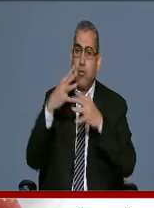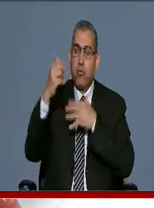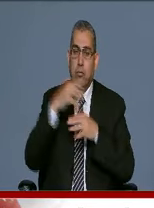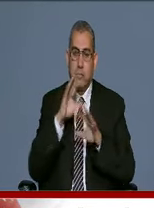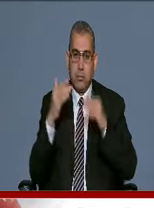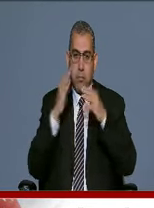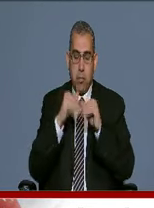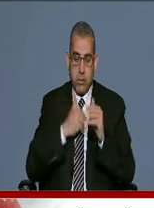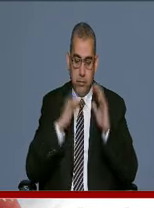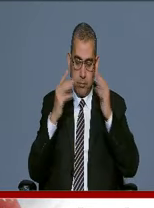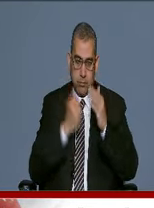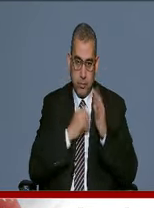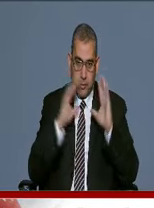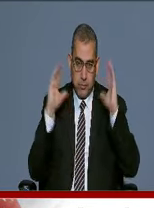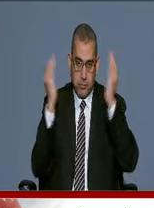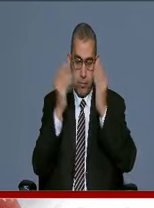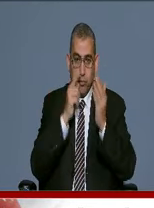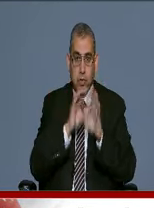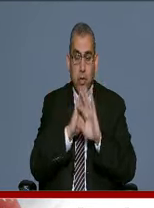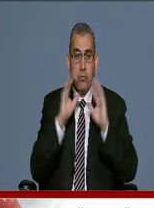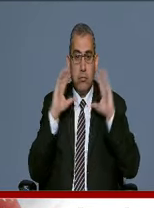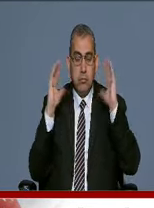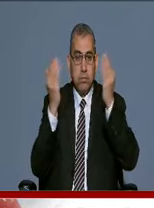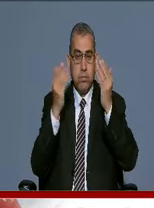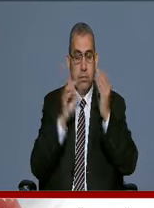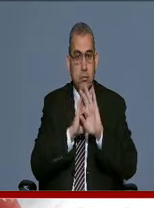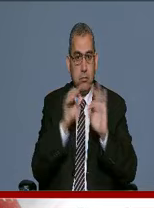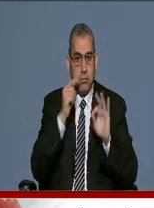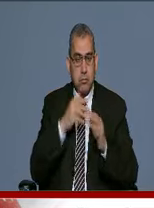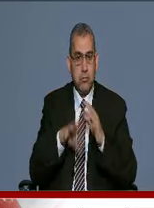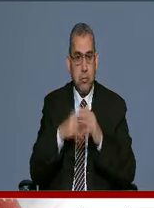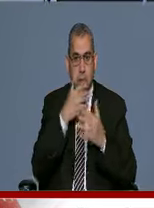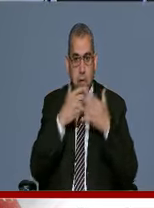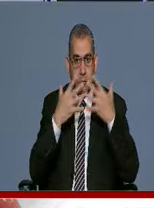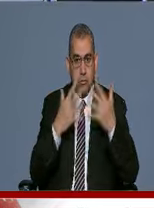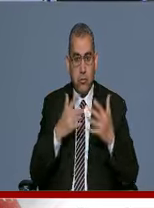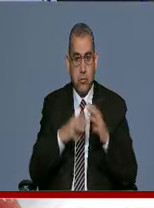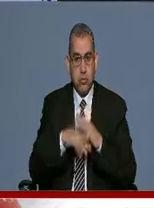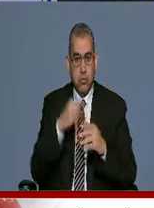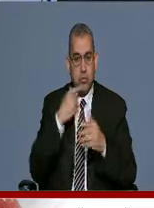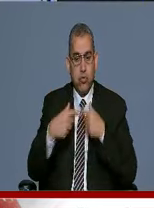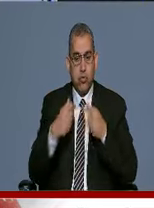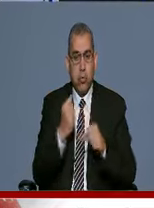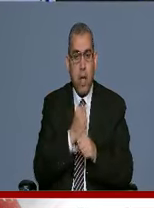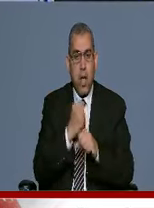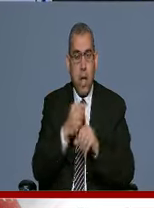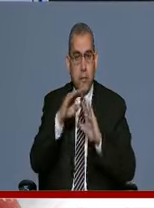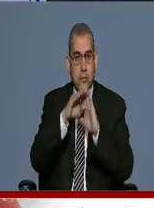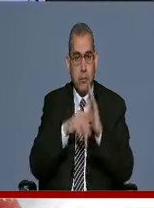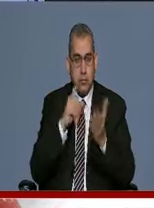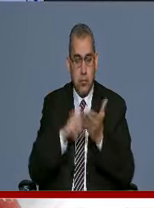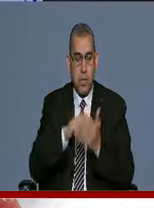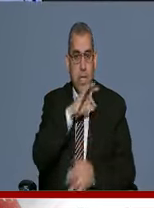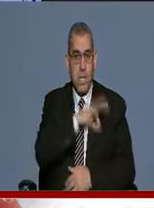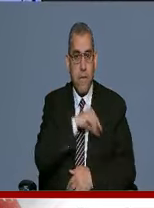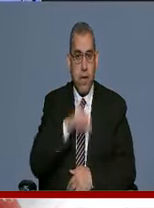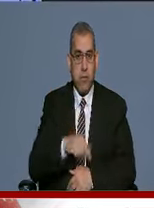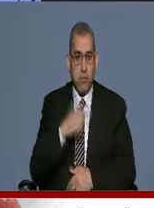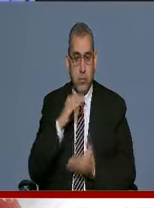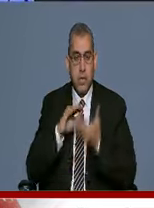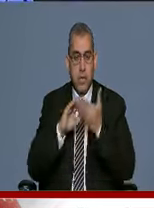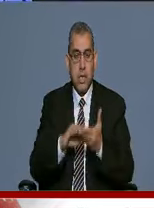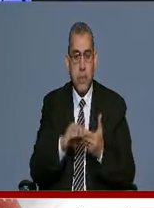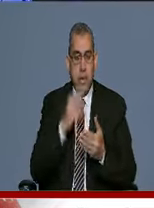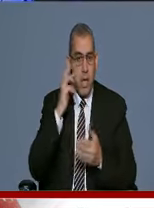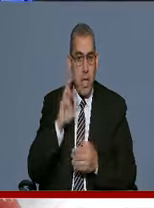بالإضافة فندم قدرت أعمل تبادل البيانات بين الوزارات بشكل أكبر، بقى عندي وحدات تخزين ضخمة، قدرت أستفيد من خدمات الذكاء